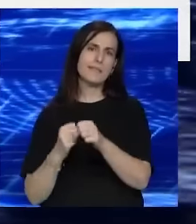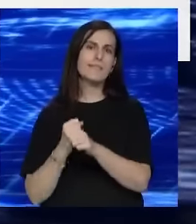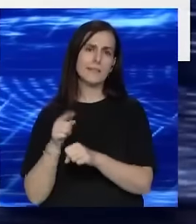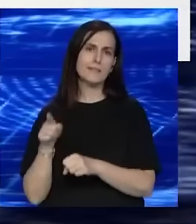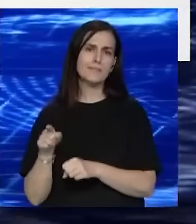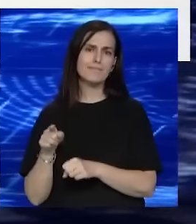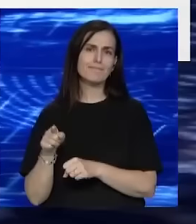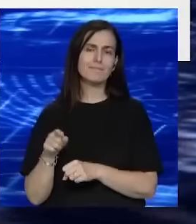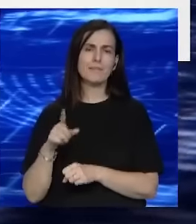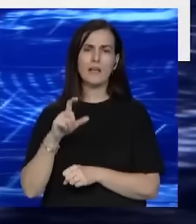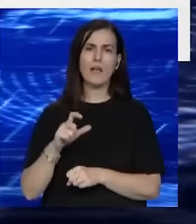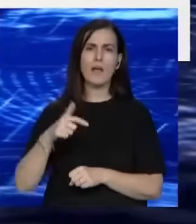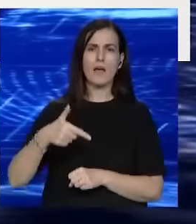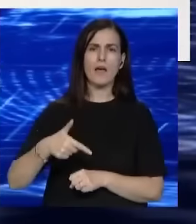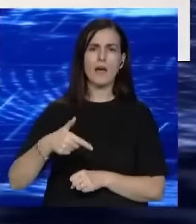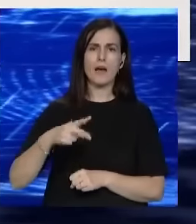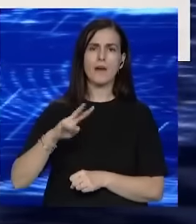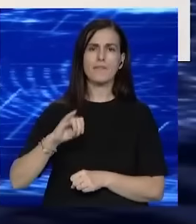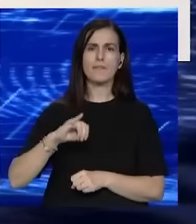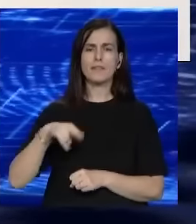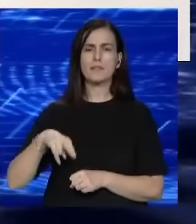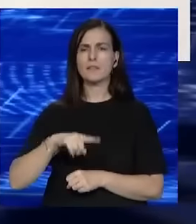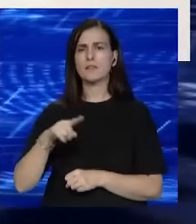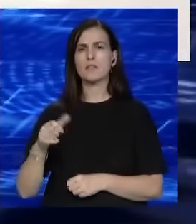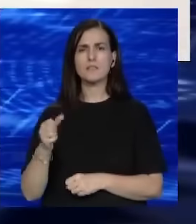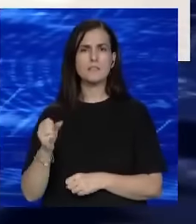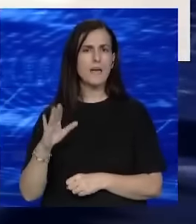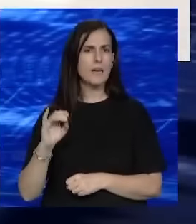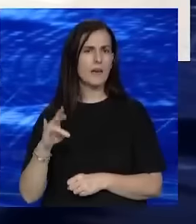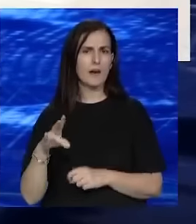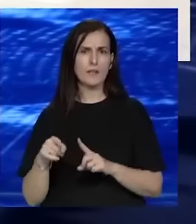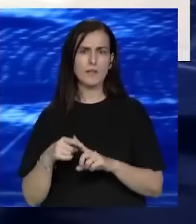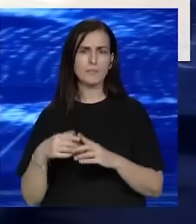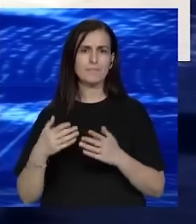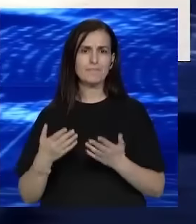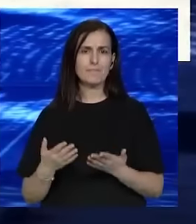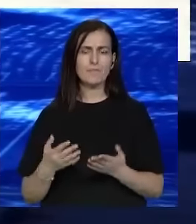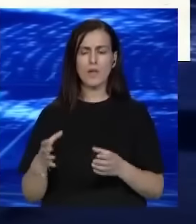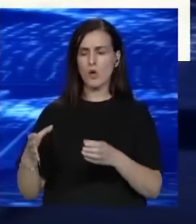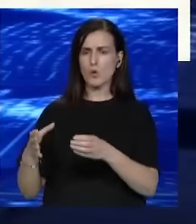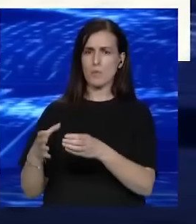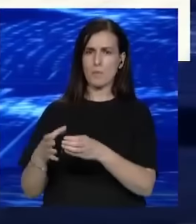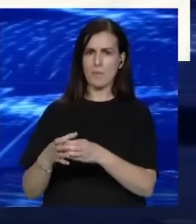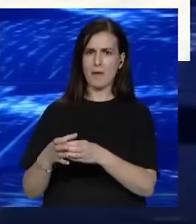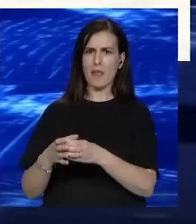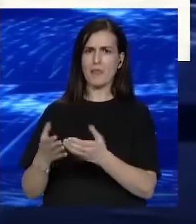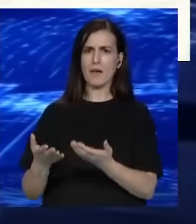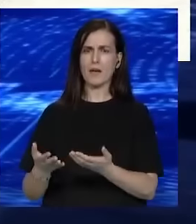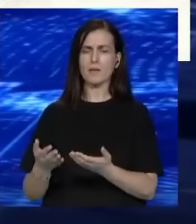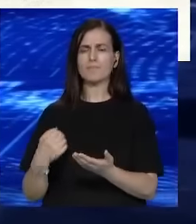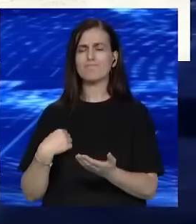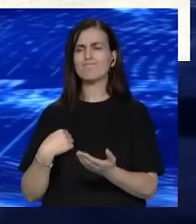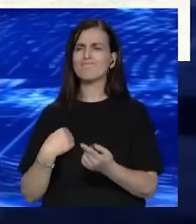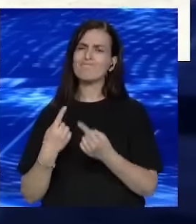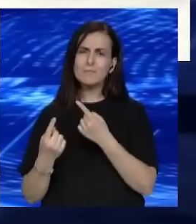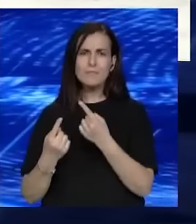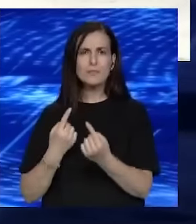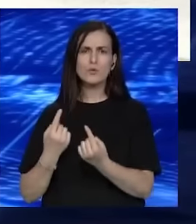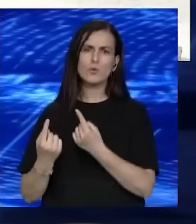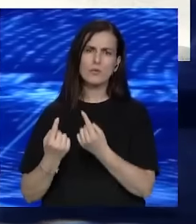vit burg deputetin demokrat Ervin Saljani. Gjatë mbledhjes së grupit parlamentar ka pasur qëndrime të